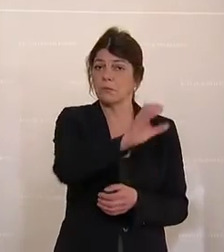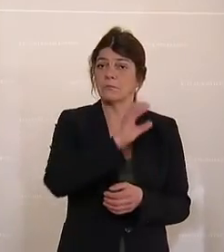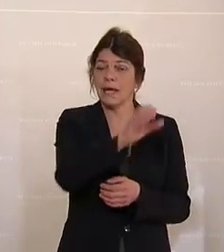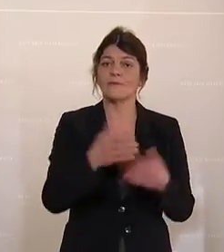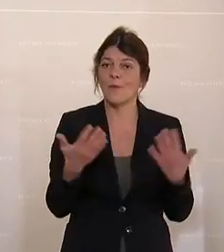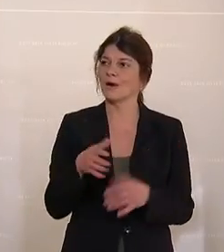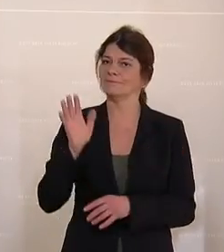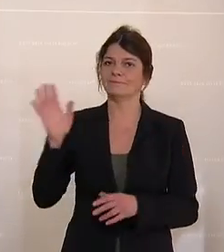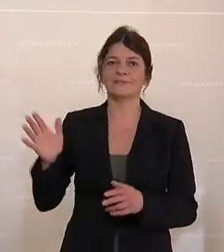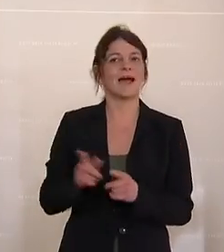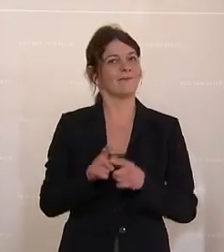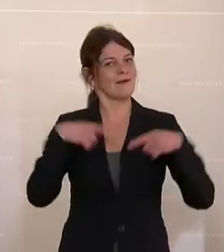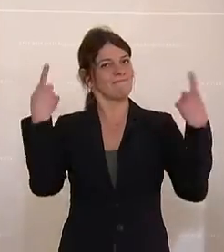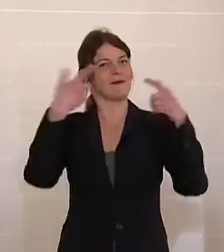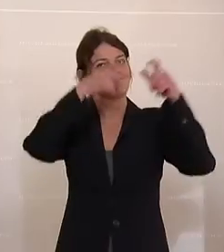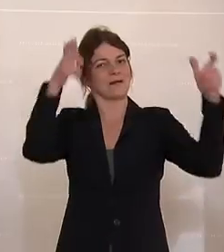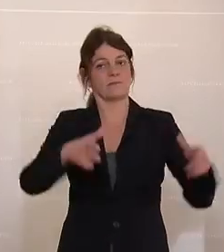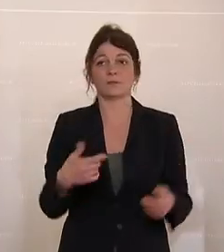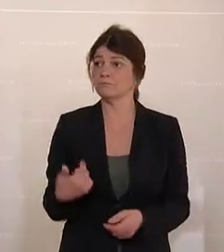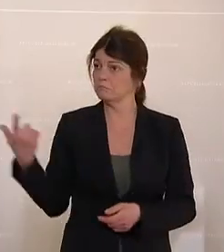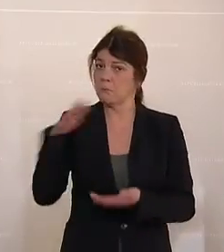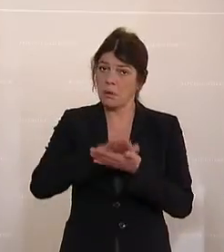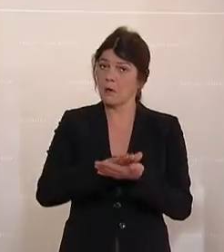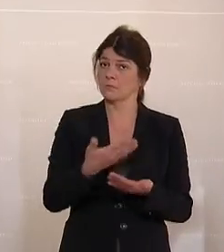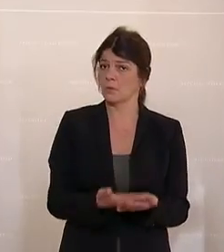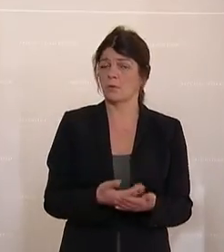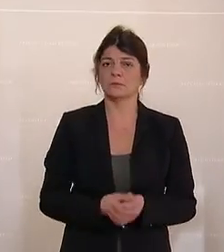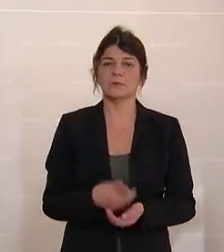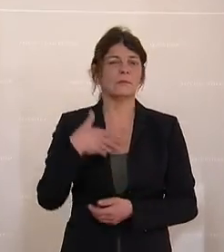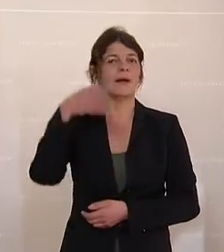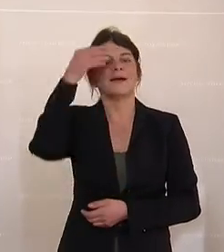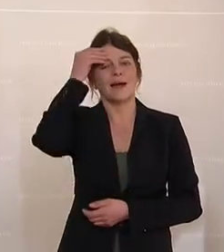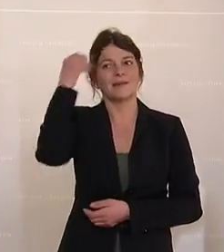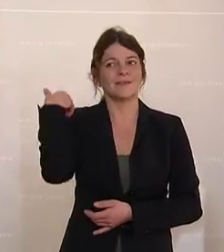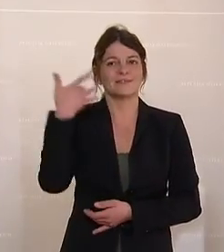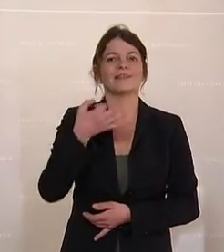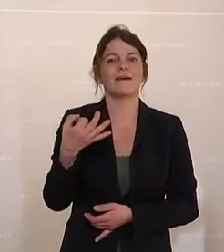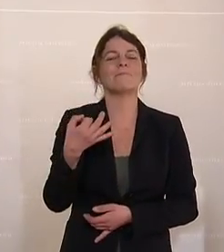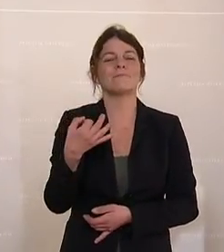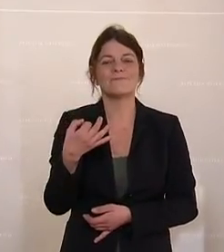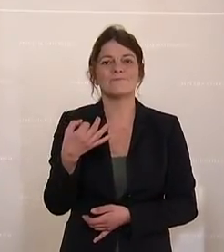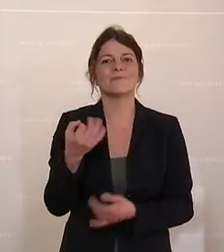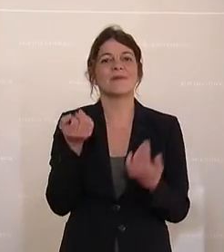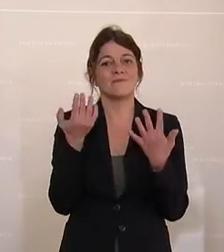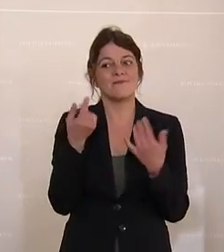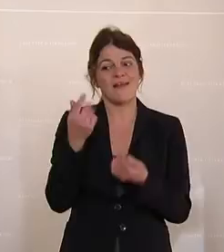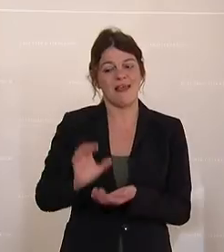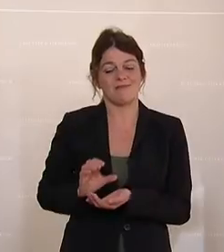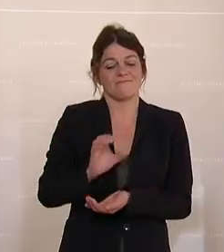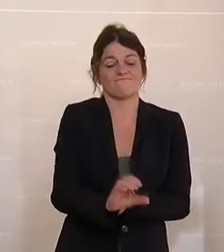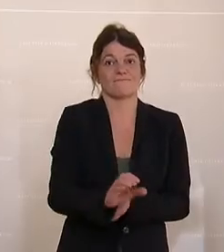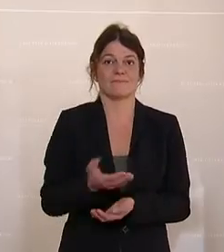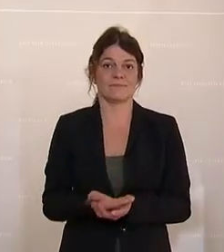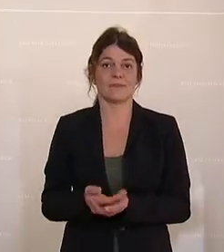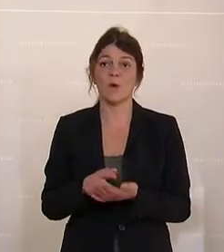großen Propagandaapparat. Da haben wir auch gelernt in den letzten Tagen, wie viel Sie in die Hand nehmen